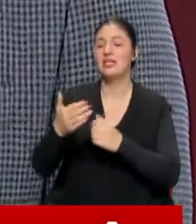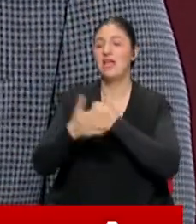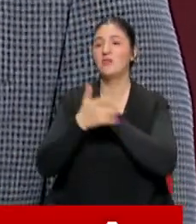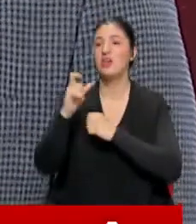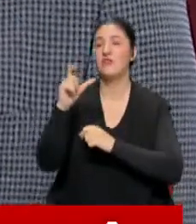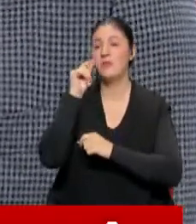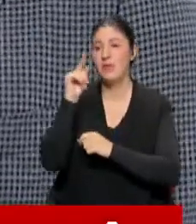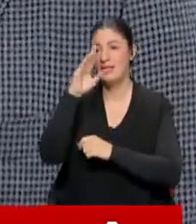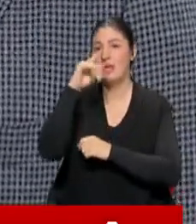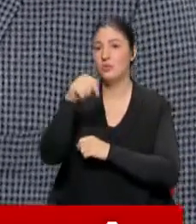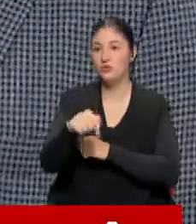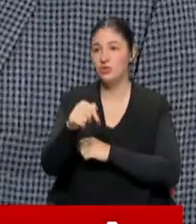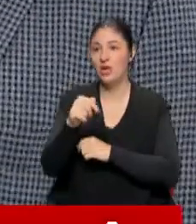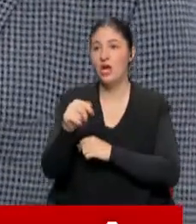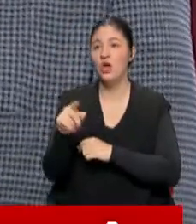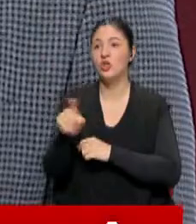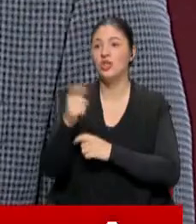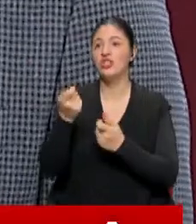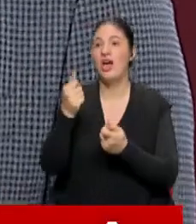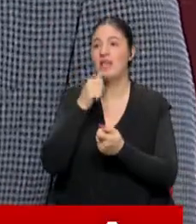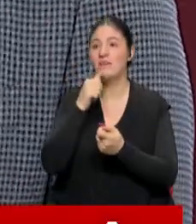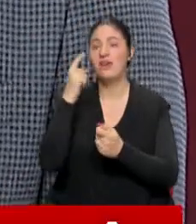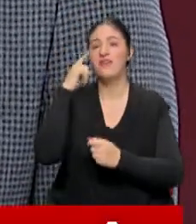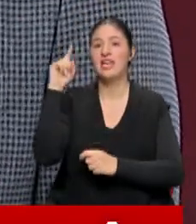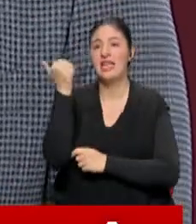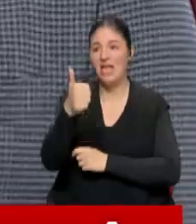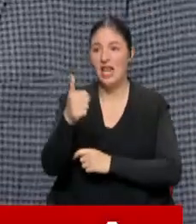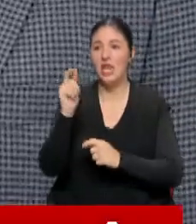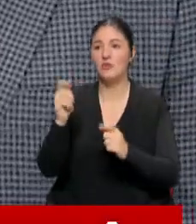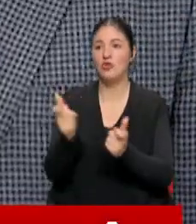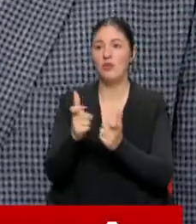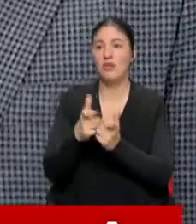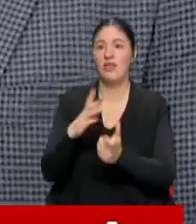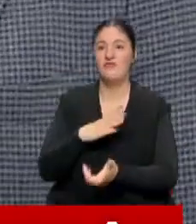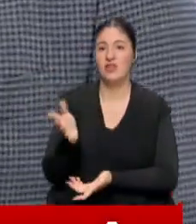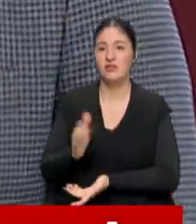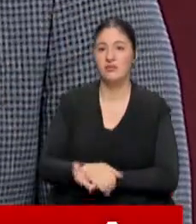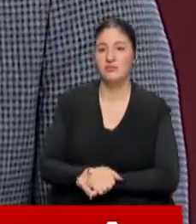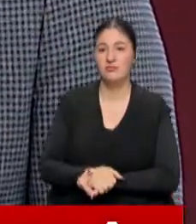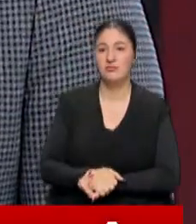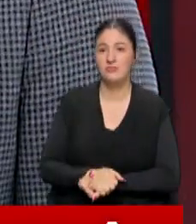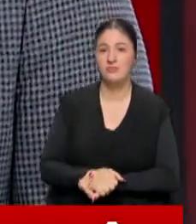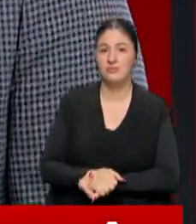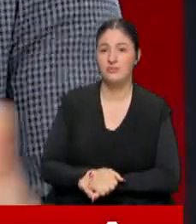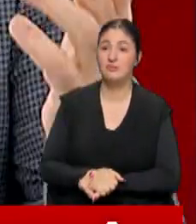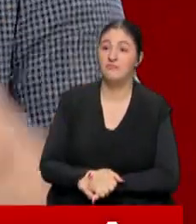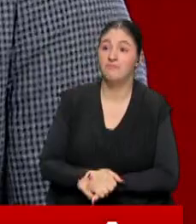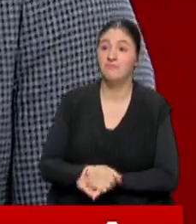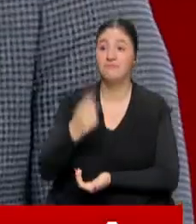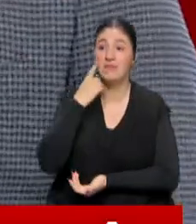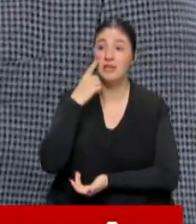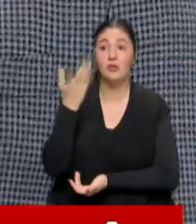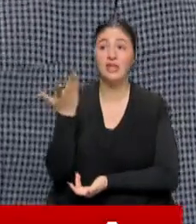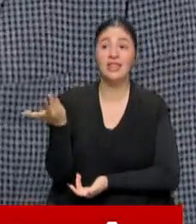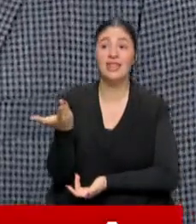Yılmaz'ın İstanbul'da Kürt iş adamlarıyla kanaat önderleriyle yaptığı toplantılar var bakalım onla